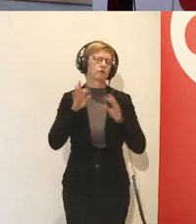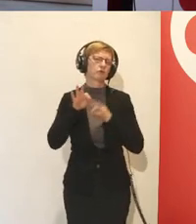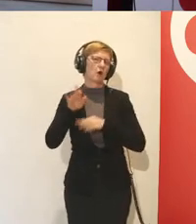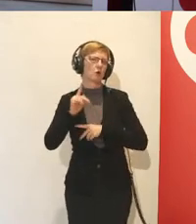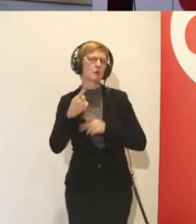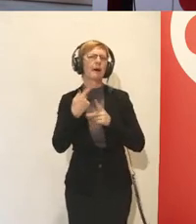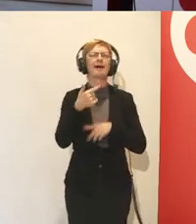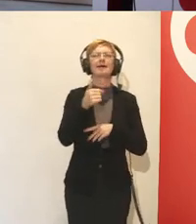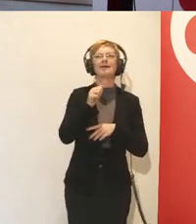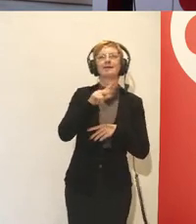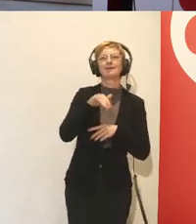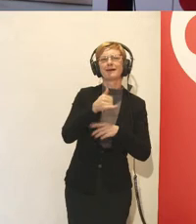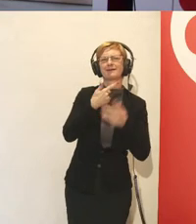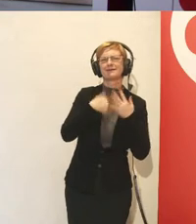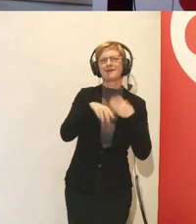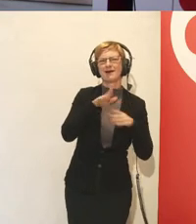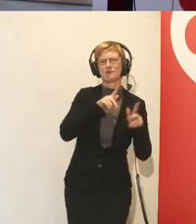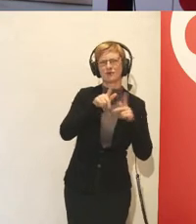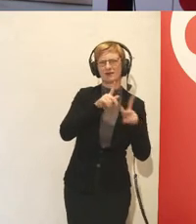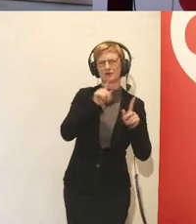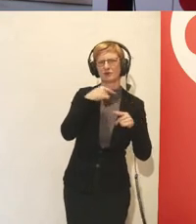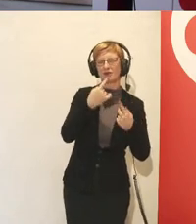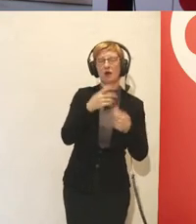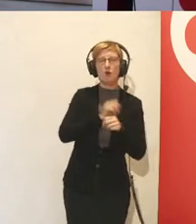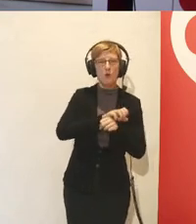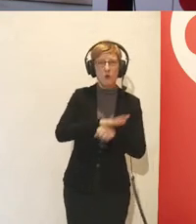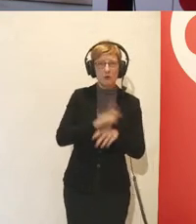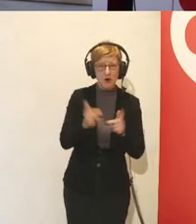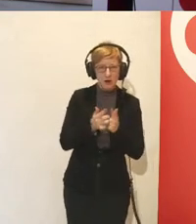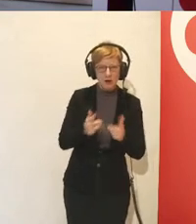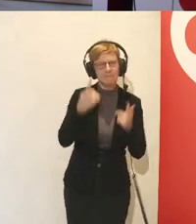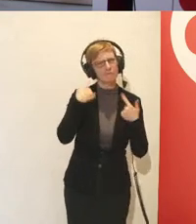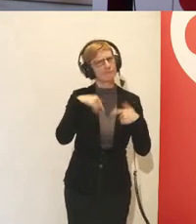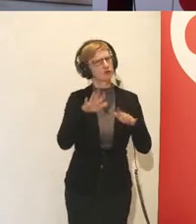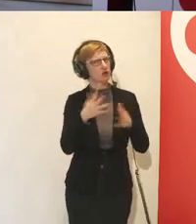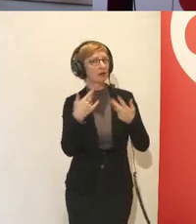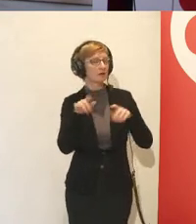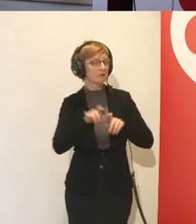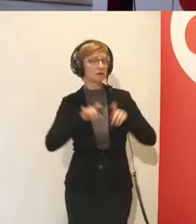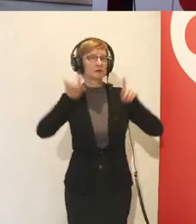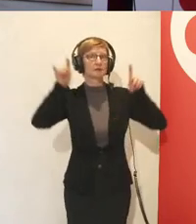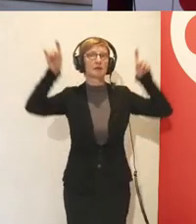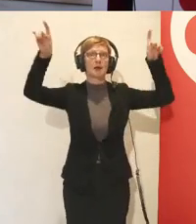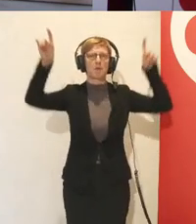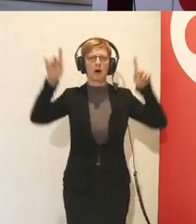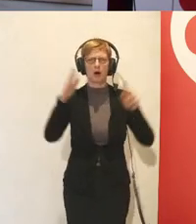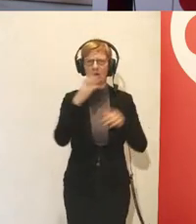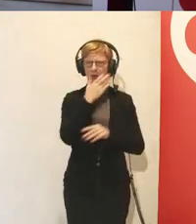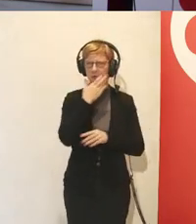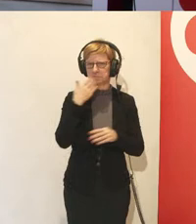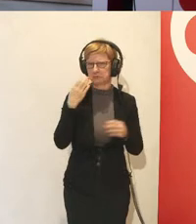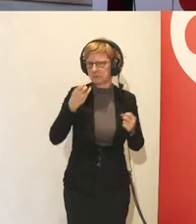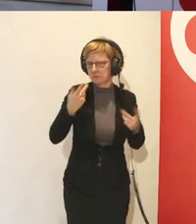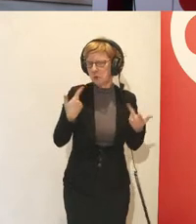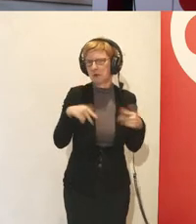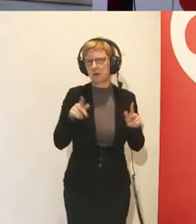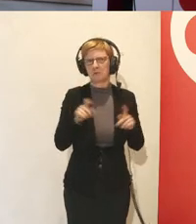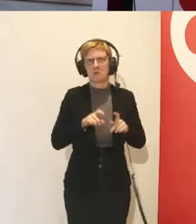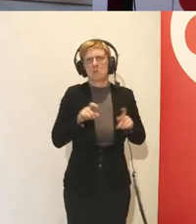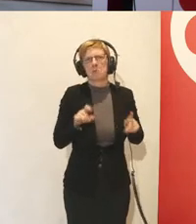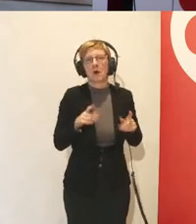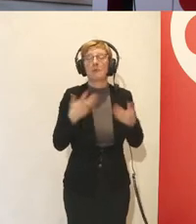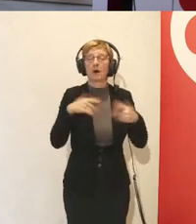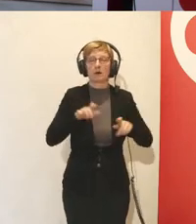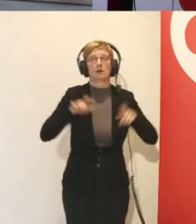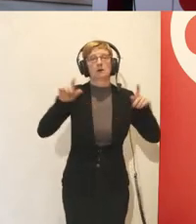jetzt gerade in der anmoderation gesagt ohne corona wäre dieses thema vielleicht gar nicht so dringlich gerade in der gesellschaft aber ich